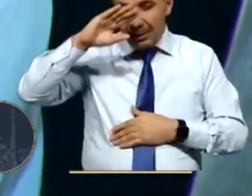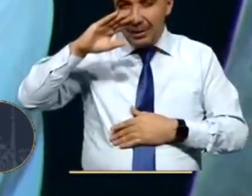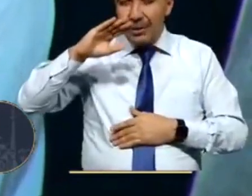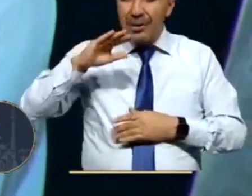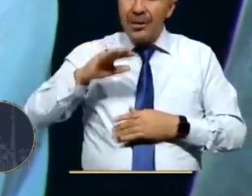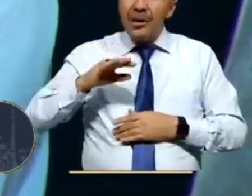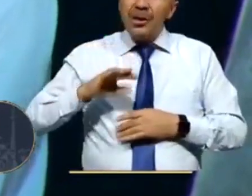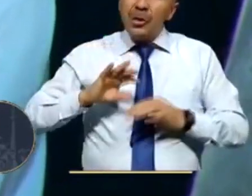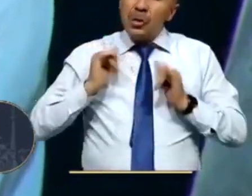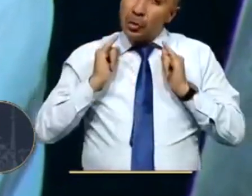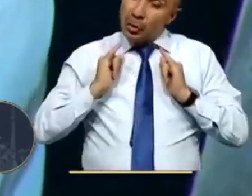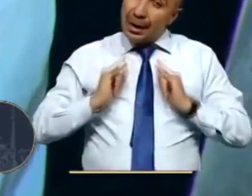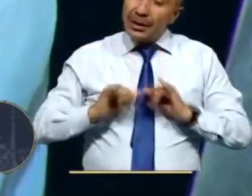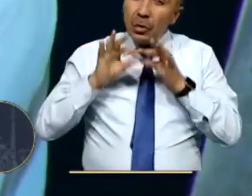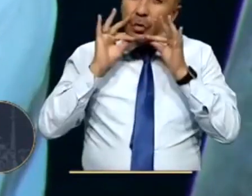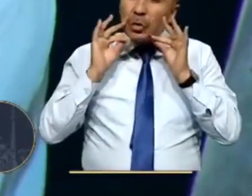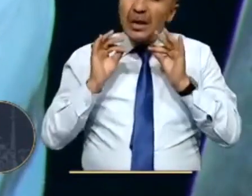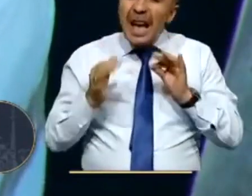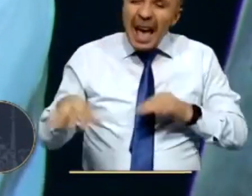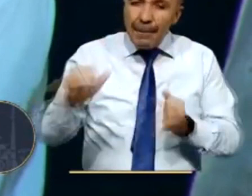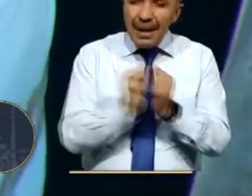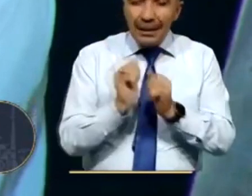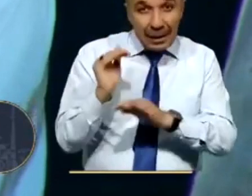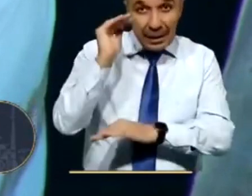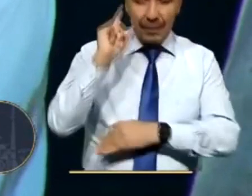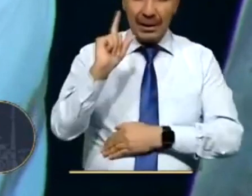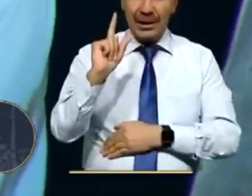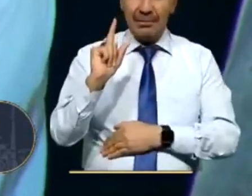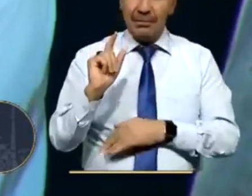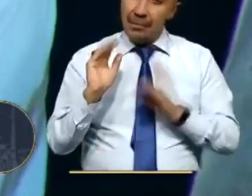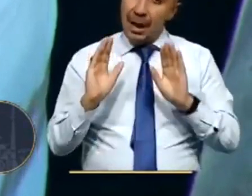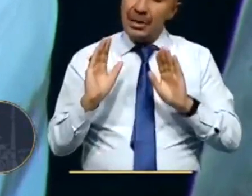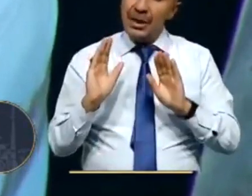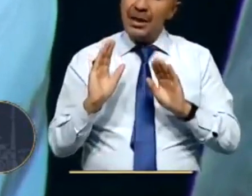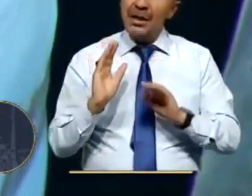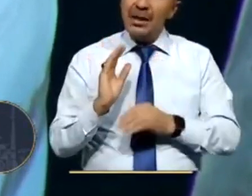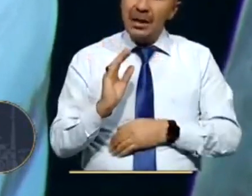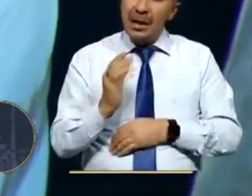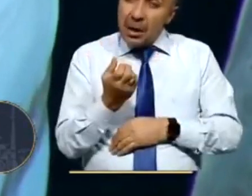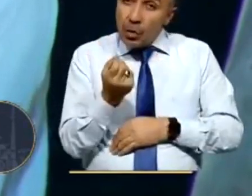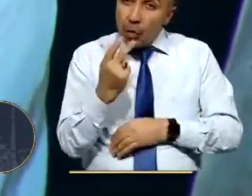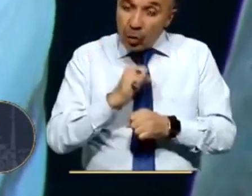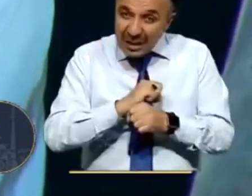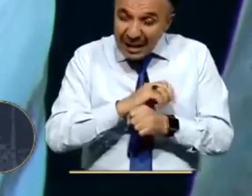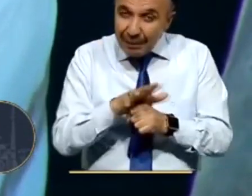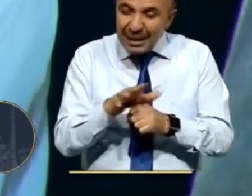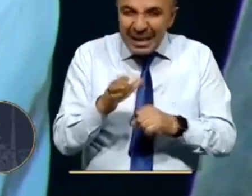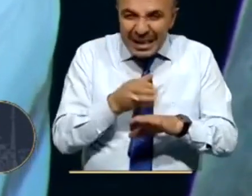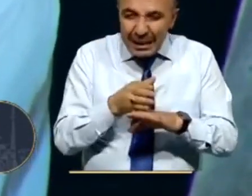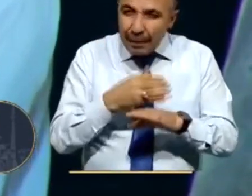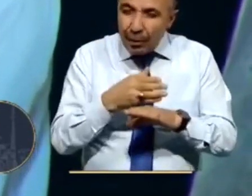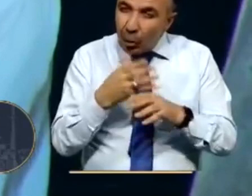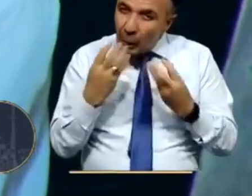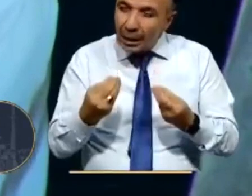birlikte yaşayalım. Ancak hastalıkların yayılmasına sebep olarak bu kıymetli